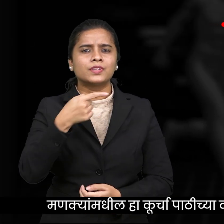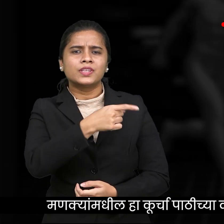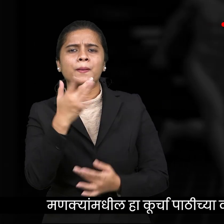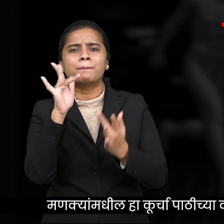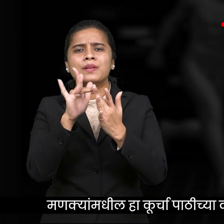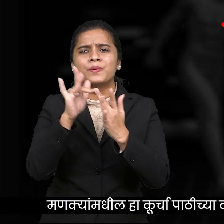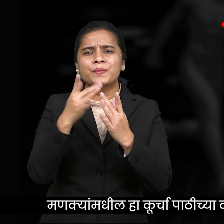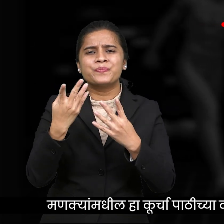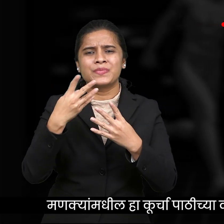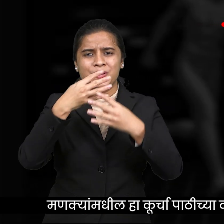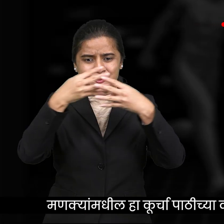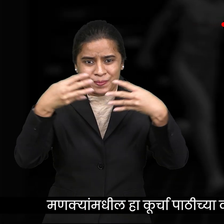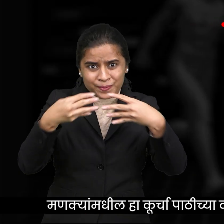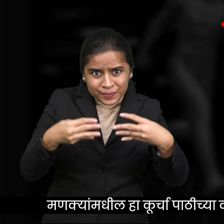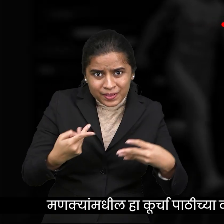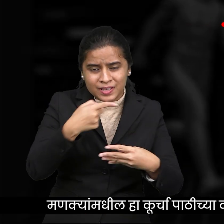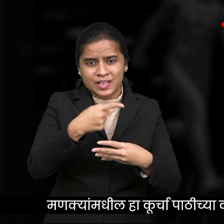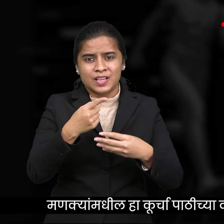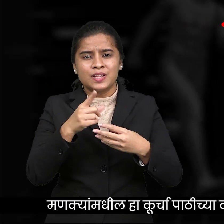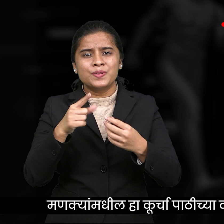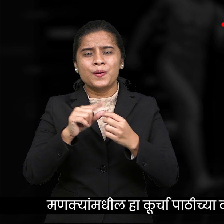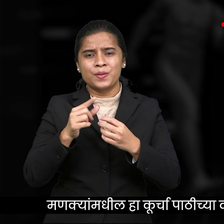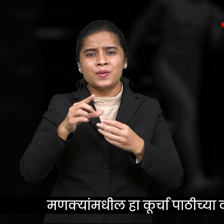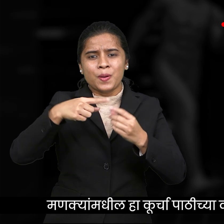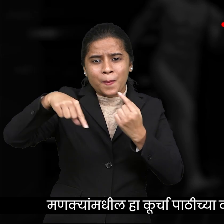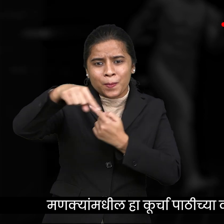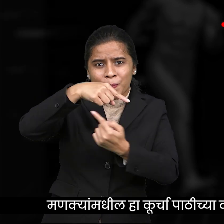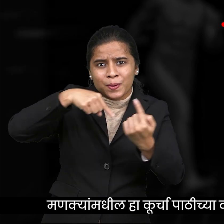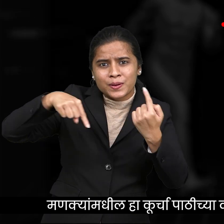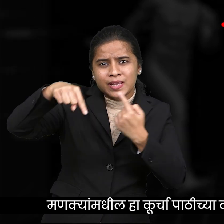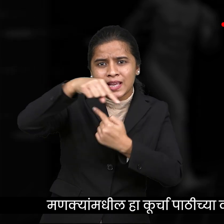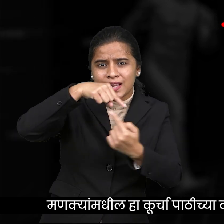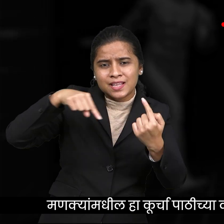मणक्यांमधील हा कुर्चा पाठीच्या कण्याला सर्व दिशांनी फिरवण्यास मदत करतो.